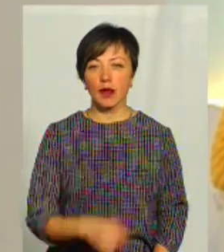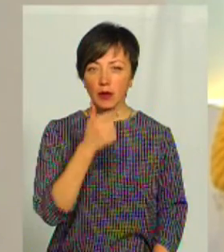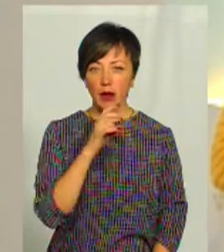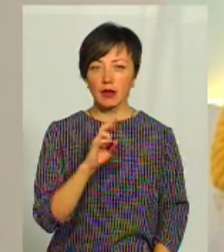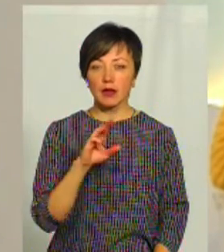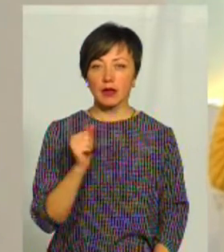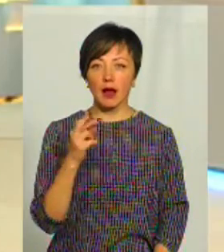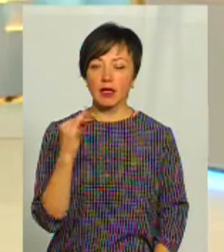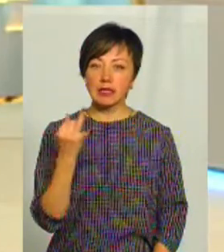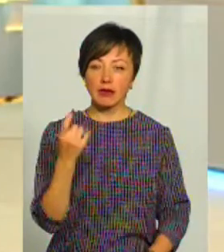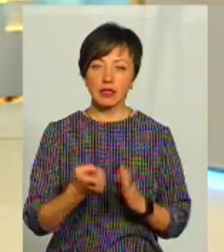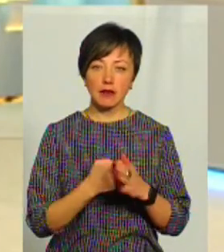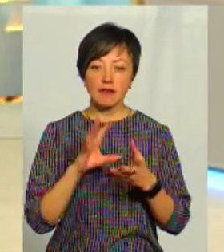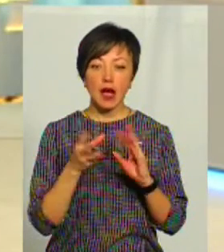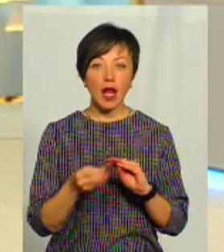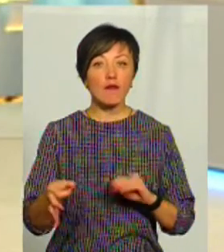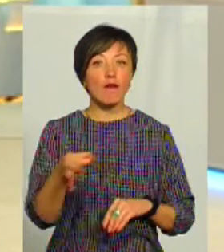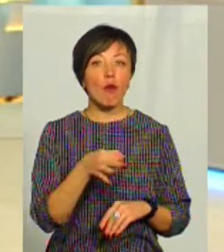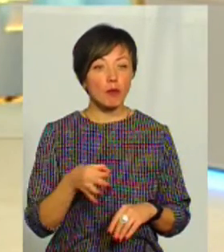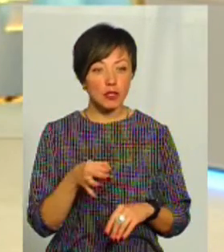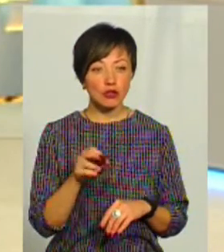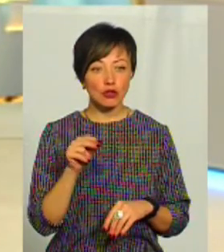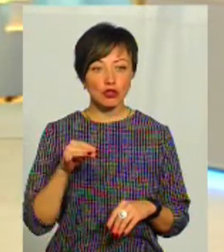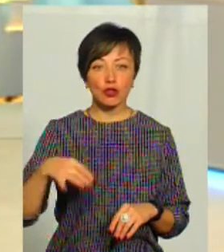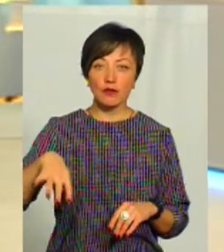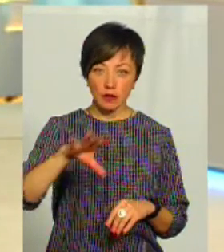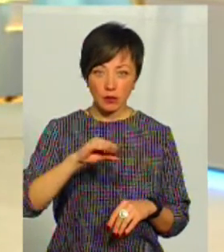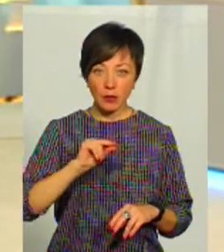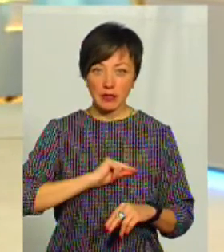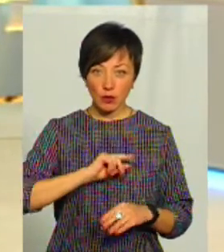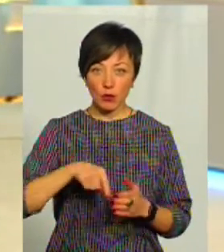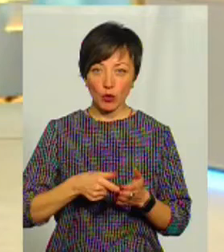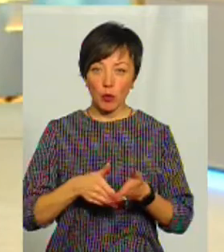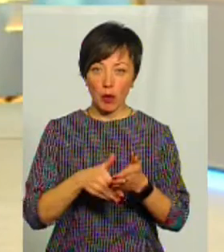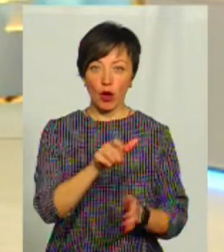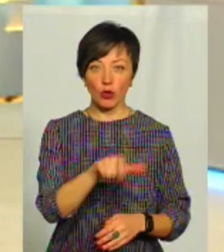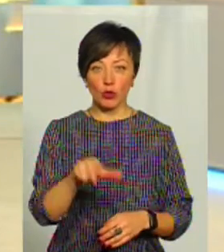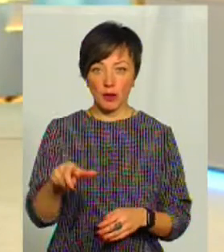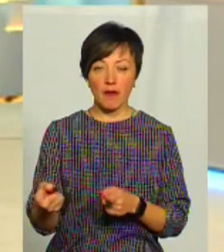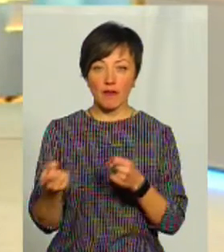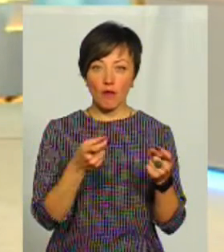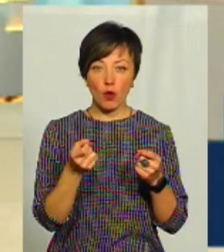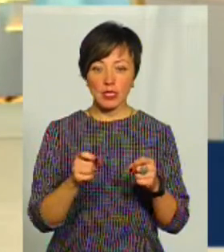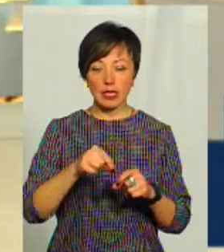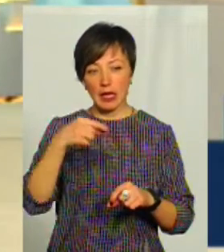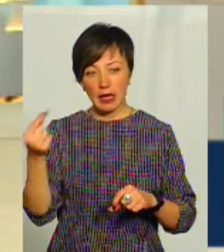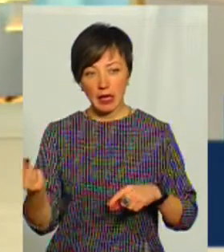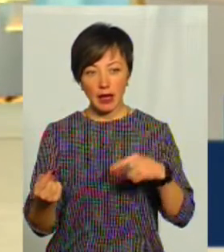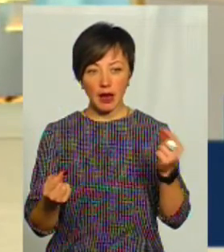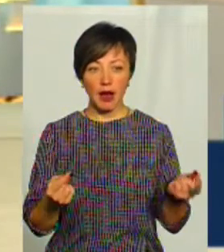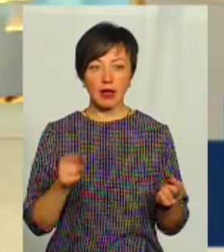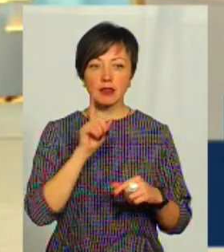Пані Наталі, цікаво дізнатися, а от взагалі по області, чи кругом комунальники допомагають мешканцям вивозити гілля